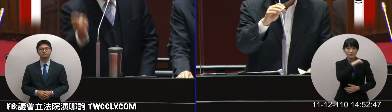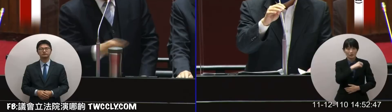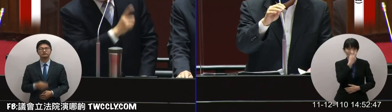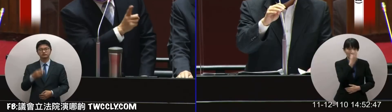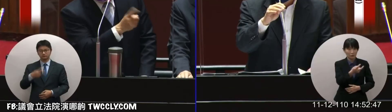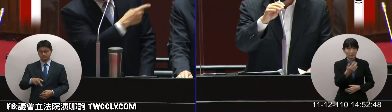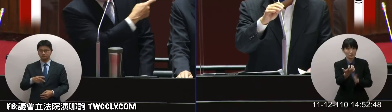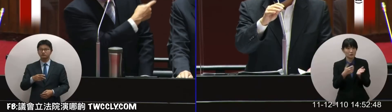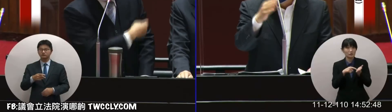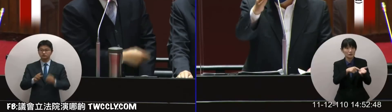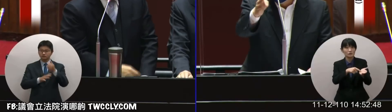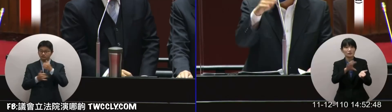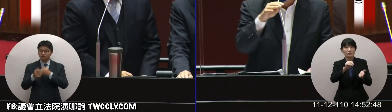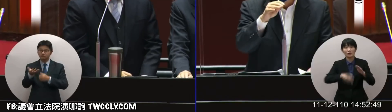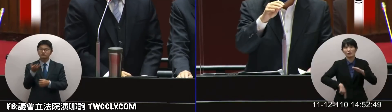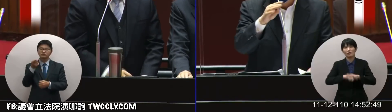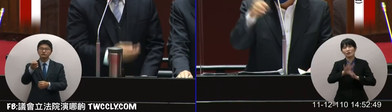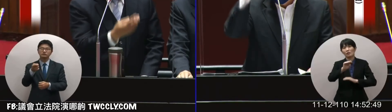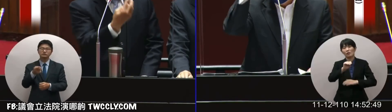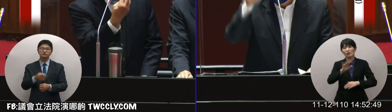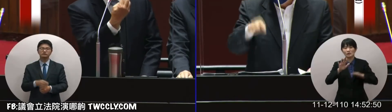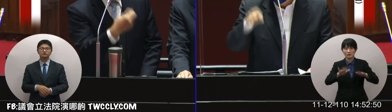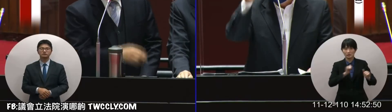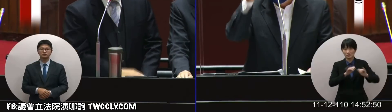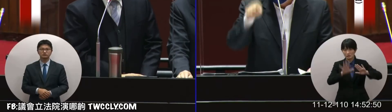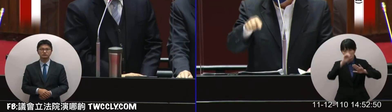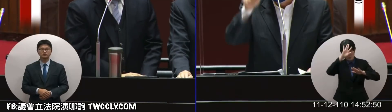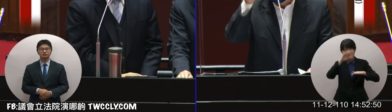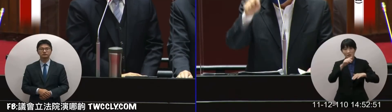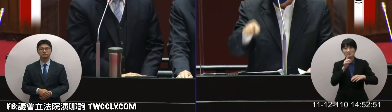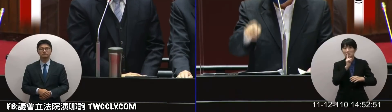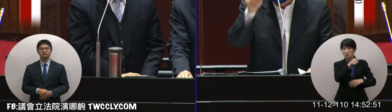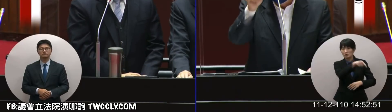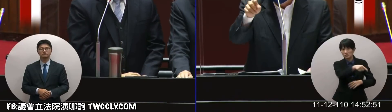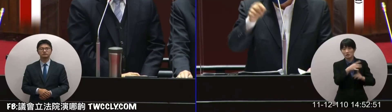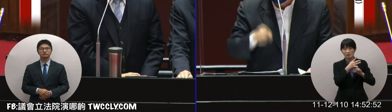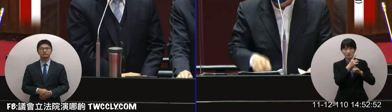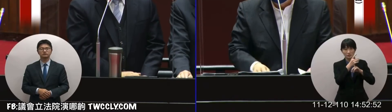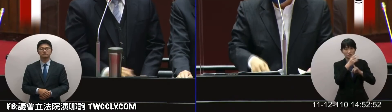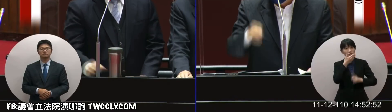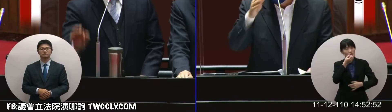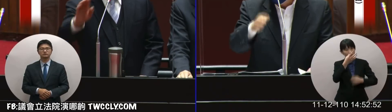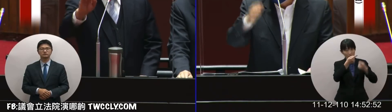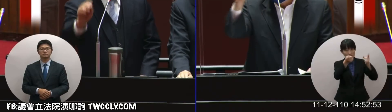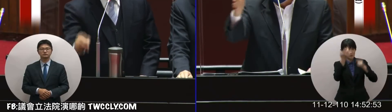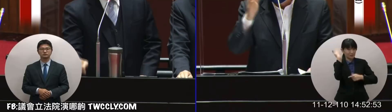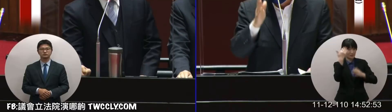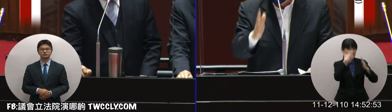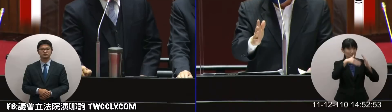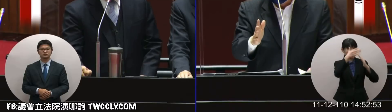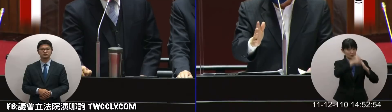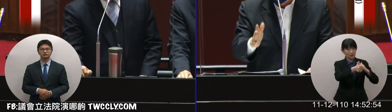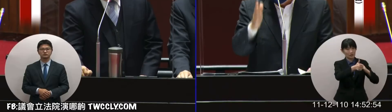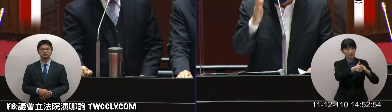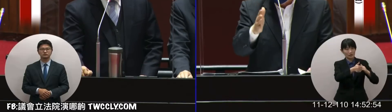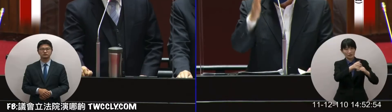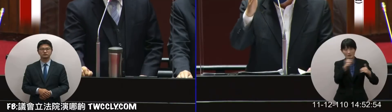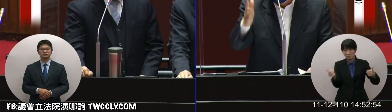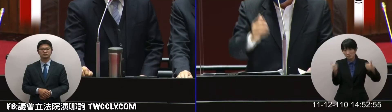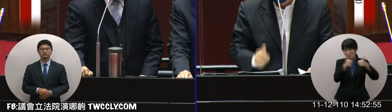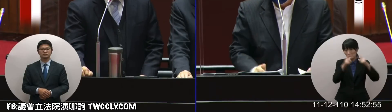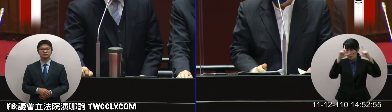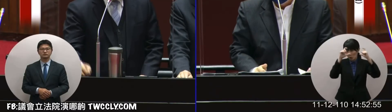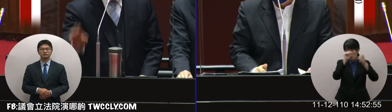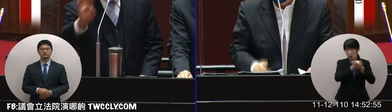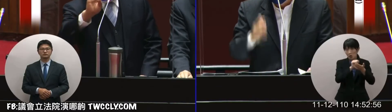好，来，喂，你 因 刚 为现 才 在民进党指控新竹清华大学的前校长因为跟他拍了照，表示